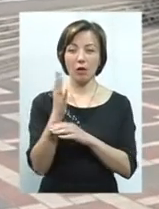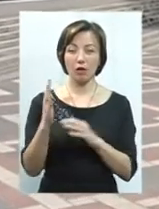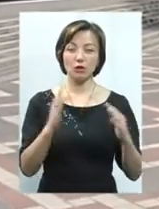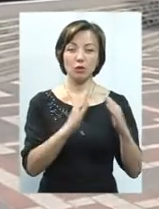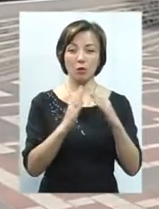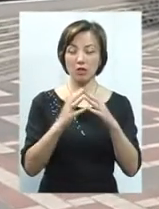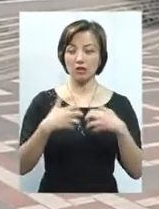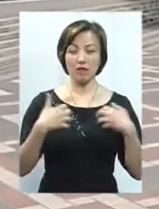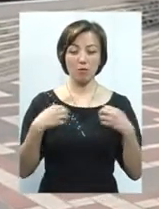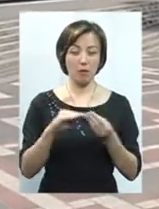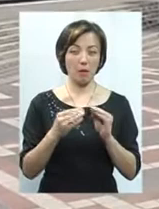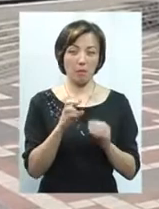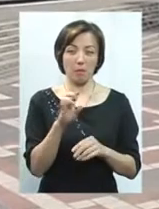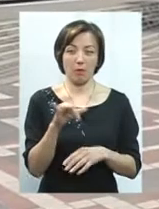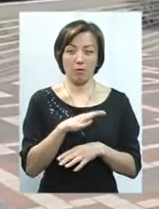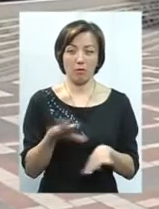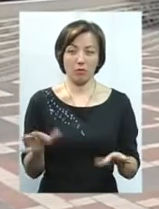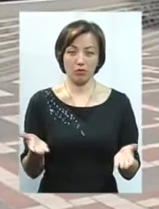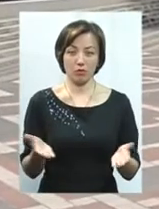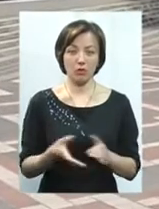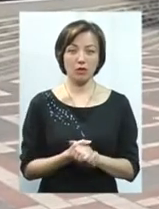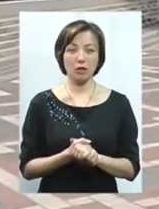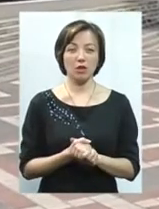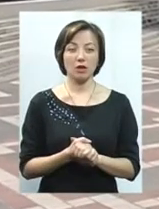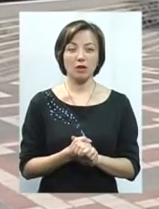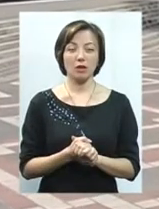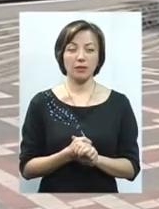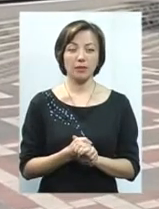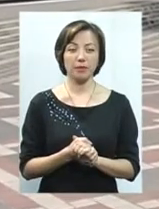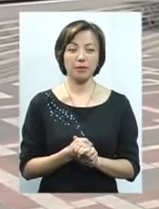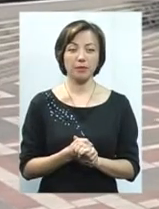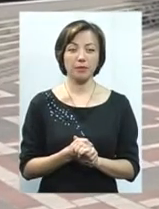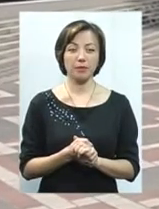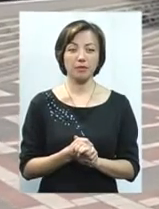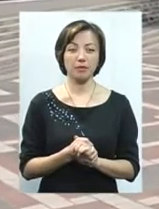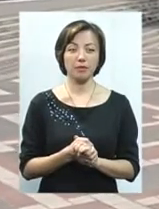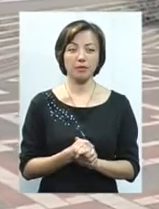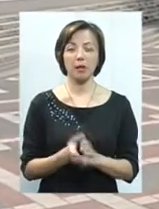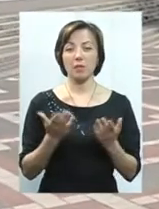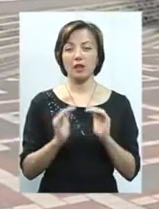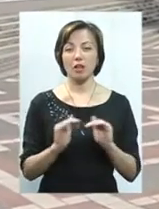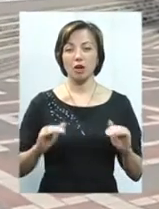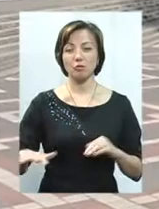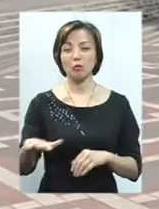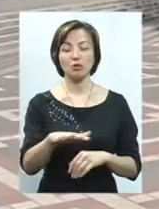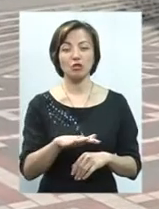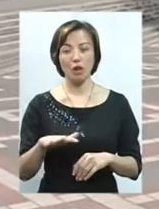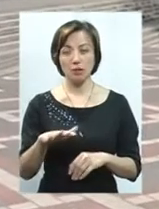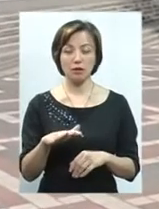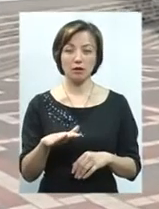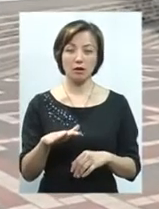то проблем би не було. Вони б ходили туди, і вже тоді, хто ходив би на дитячі площадки, там,